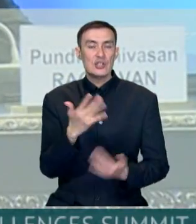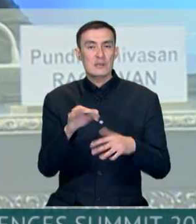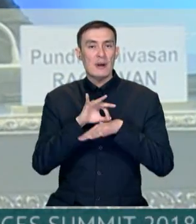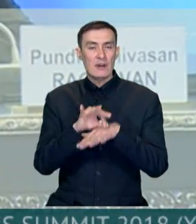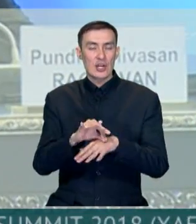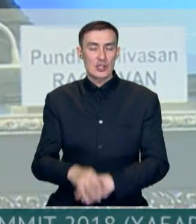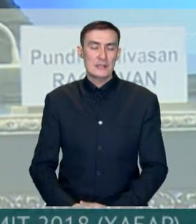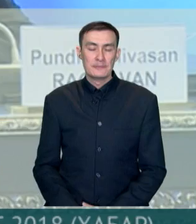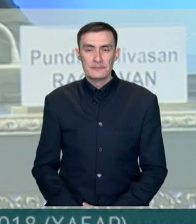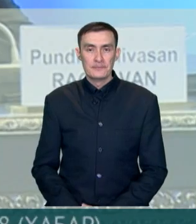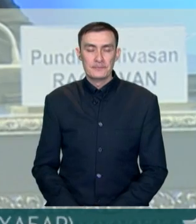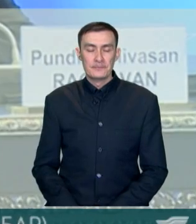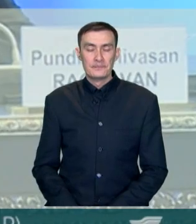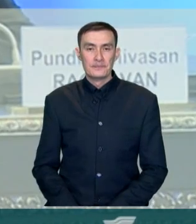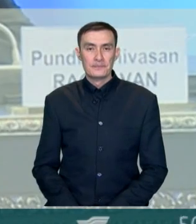проходящих.